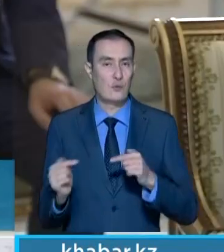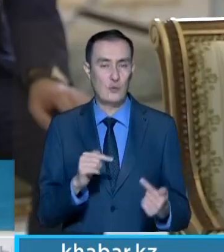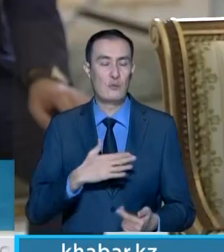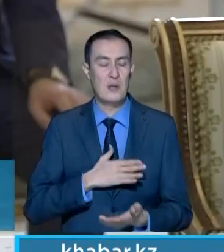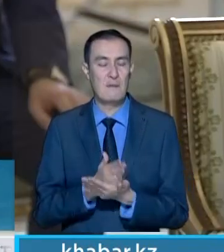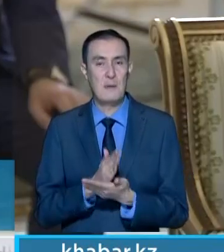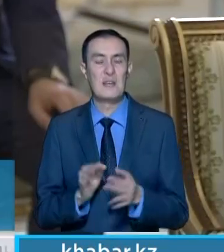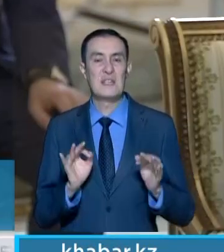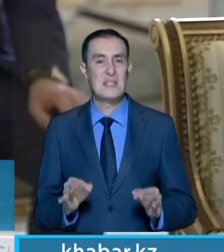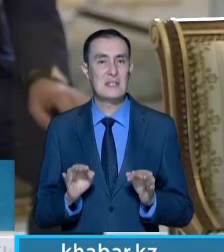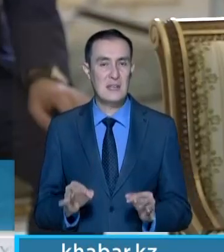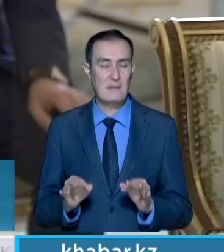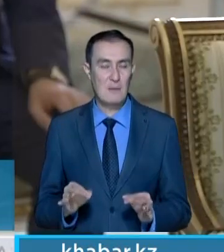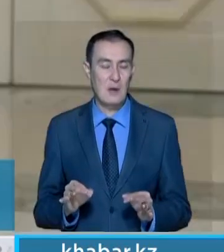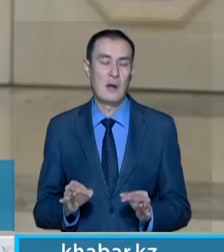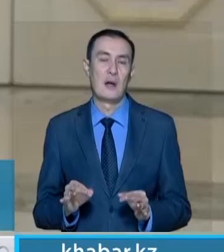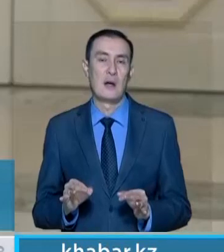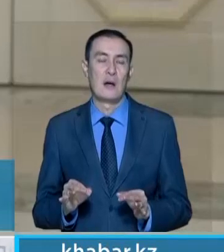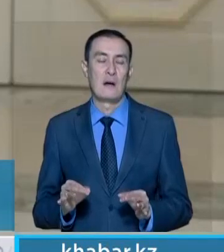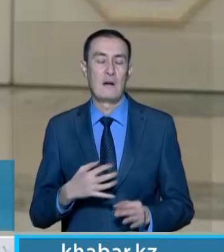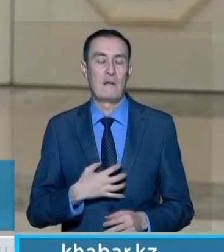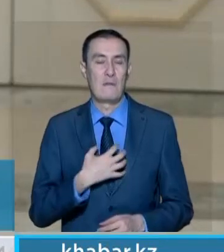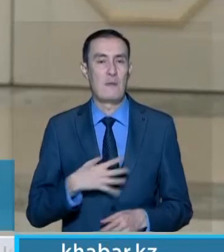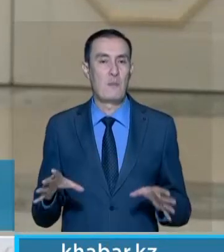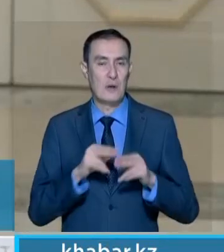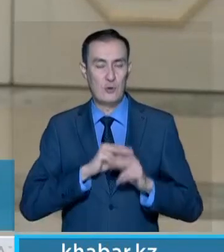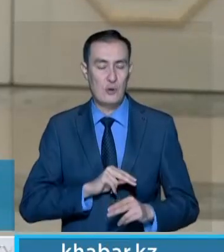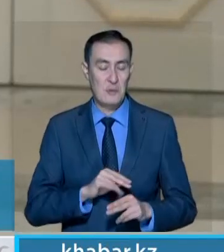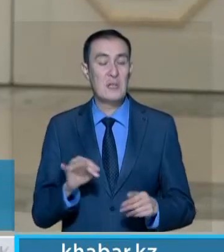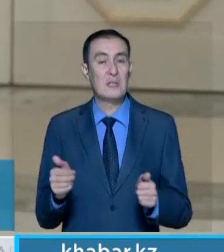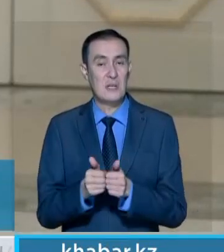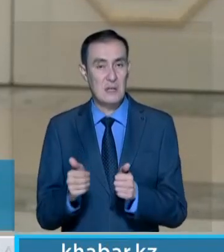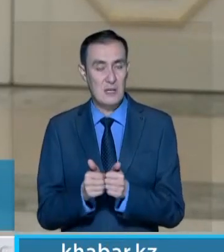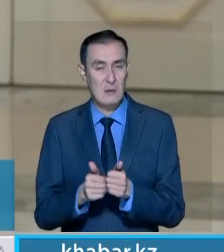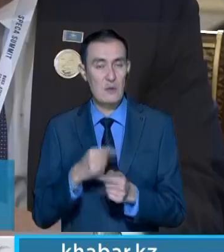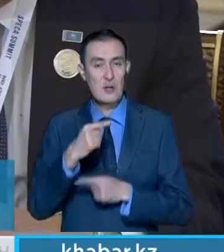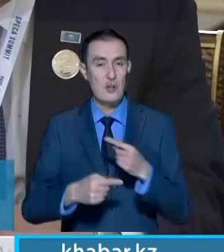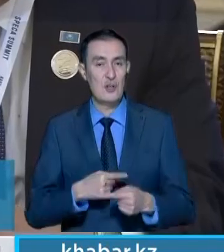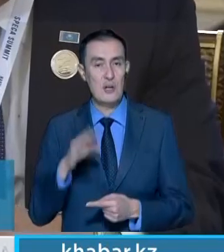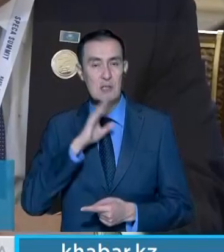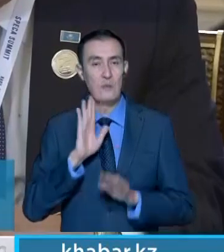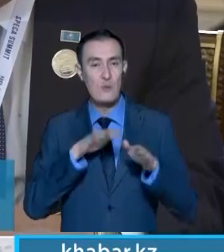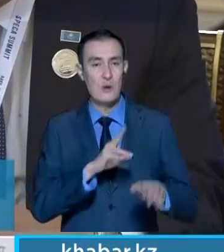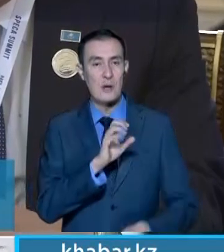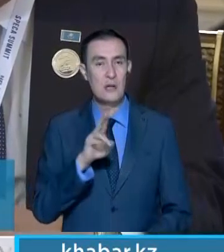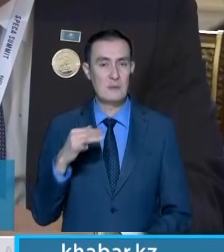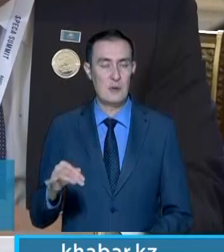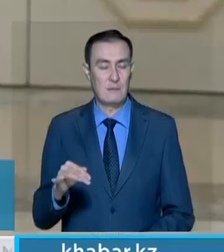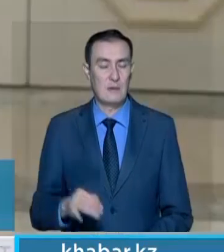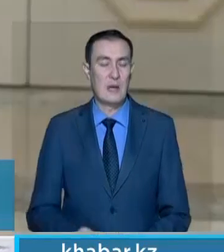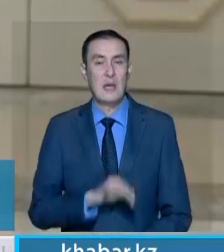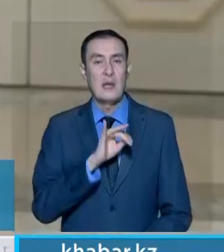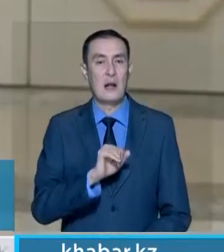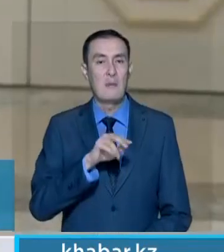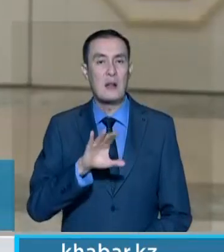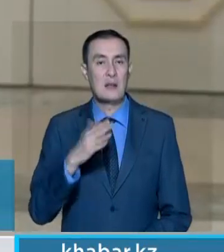являемся естественными стратегическими партнерами, фактически соседями через Каспийское море. Ильхам Алиев,